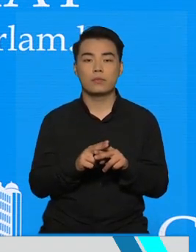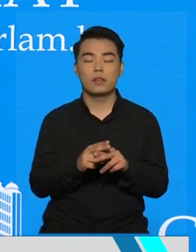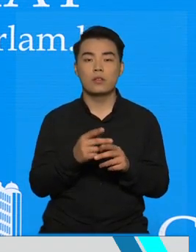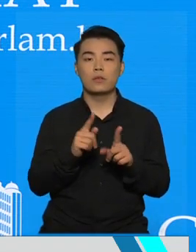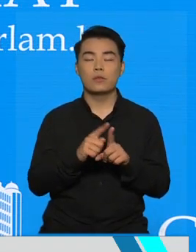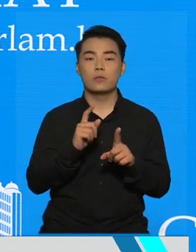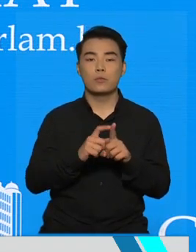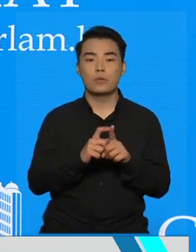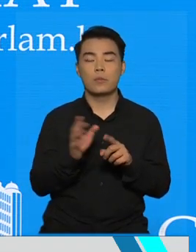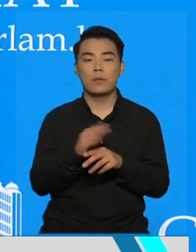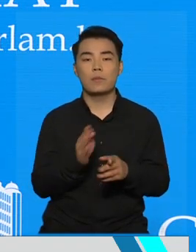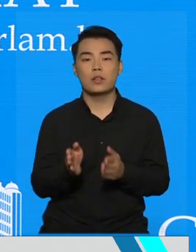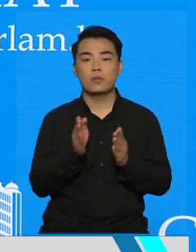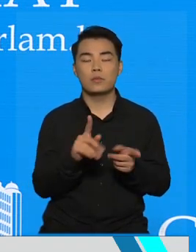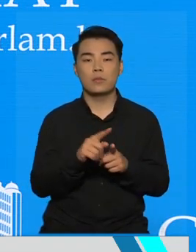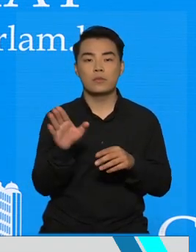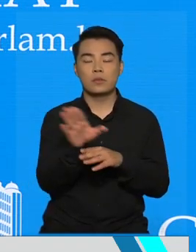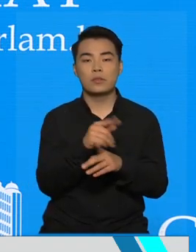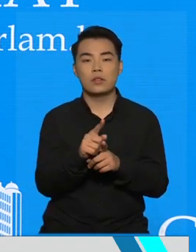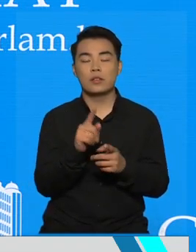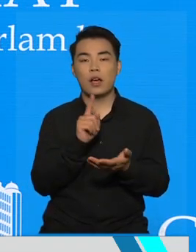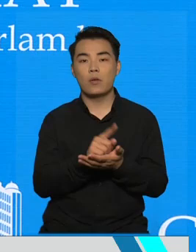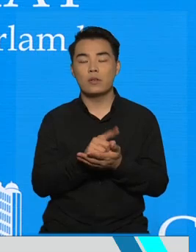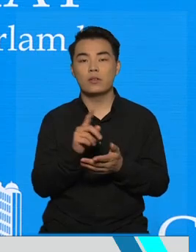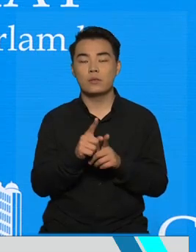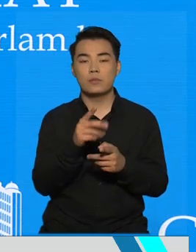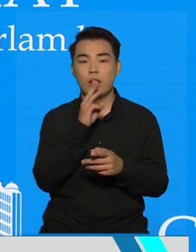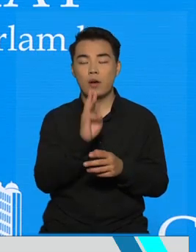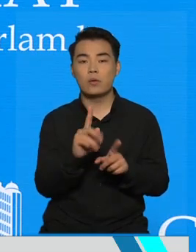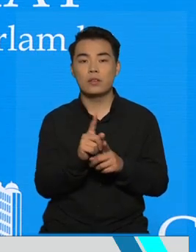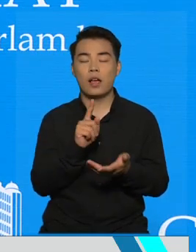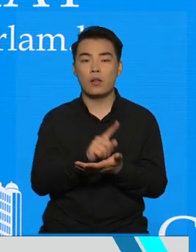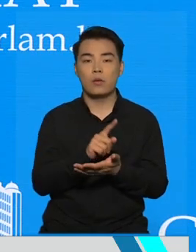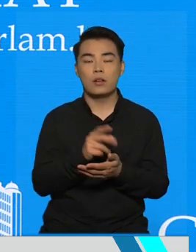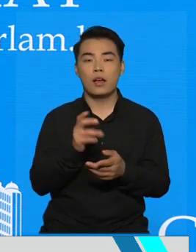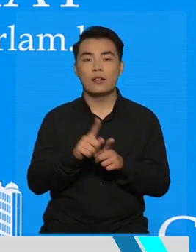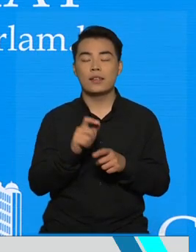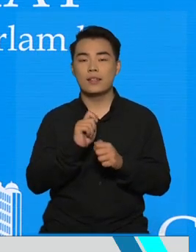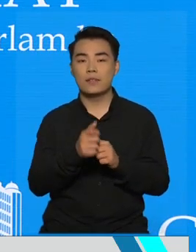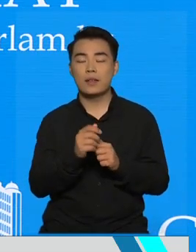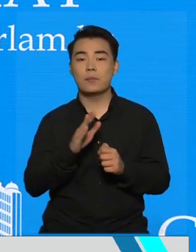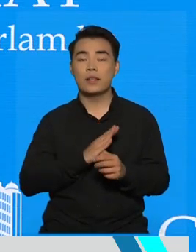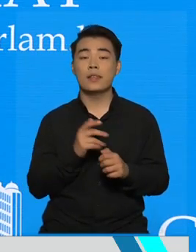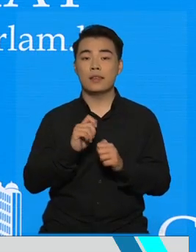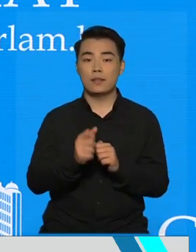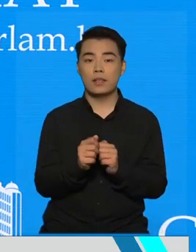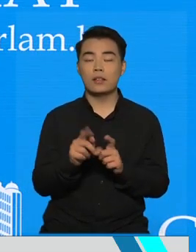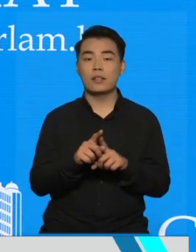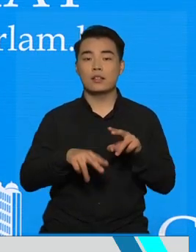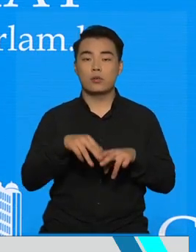вычет по перенос убытков по корпоративному подоходному налогу. То есть это же инвестор делает инвестиции, строит какой-то